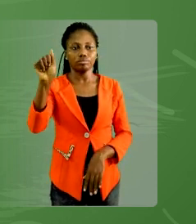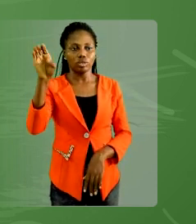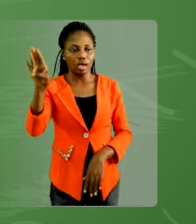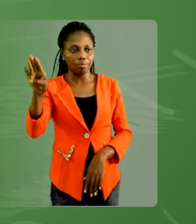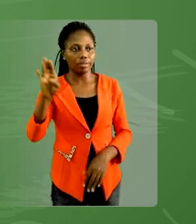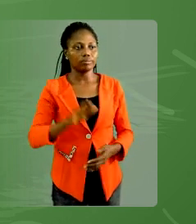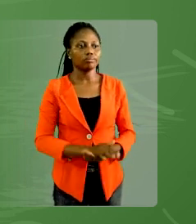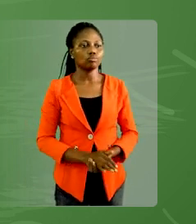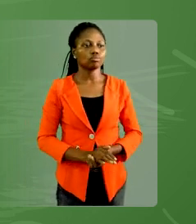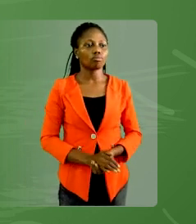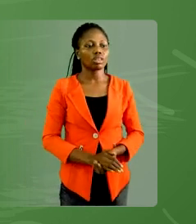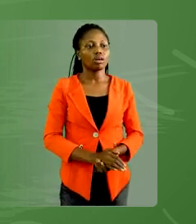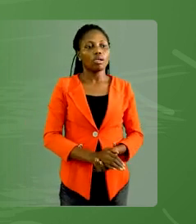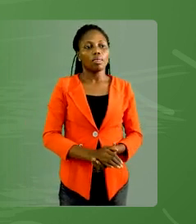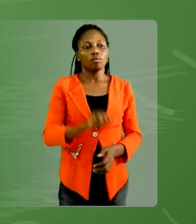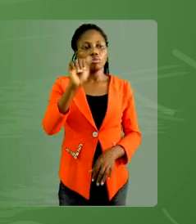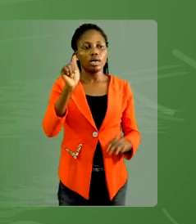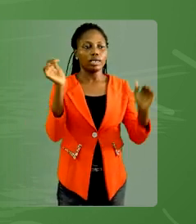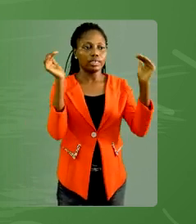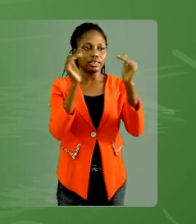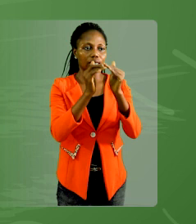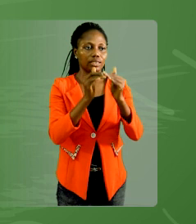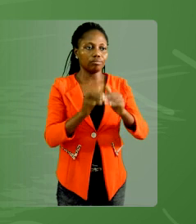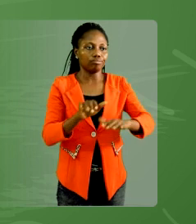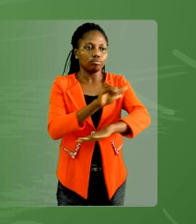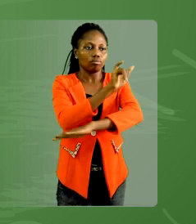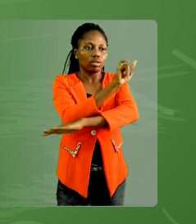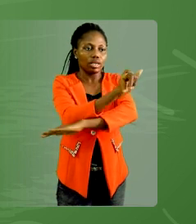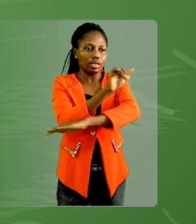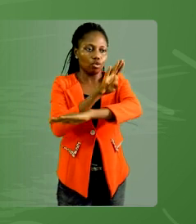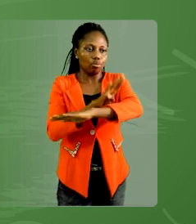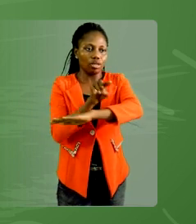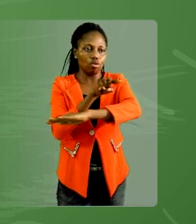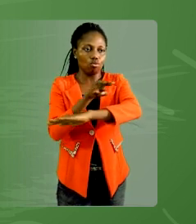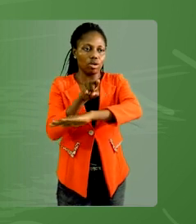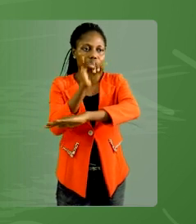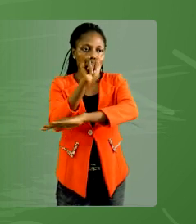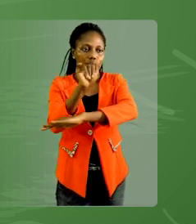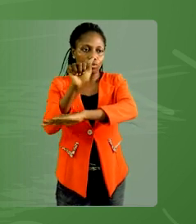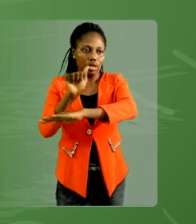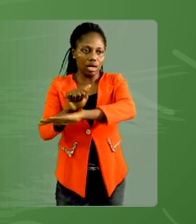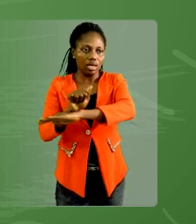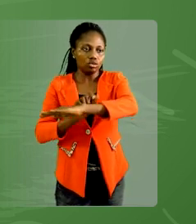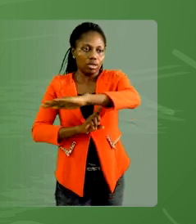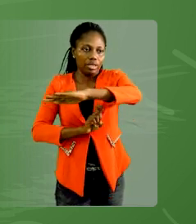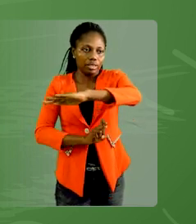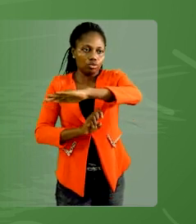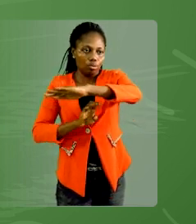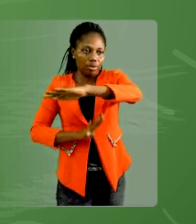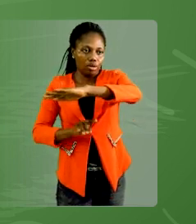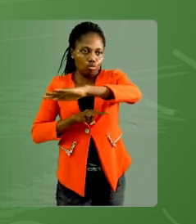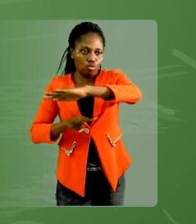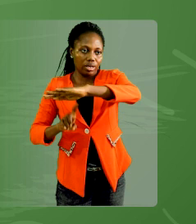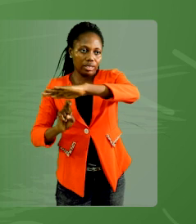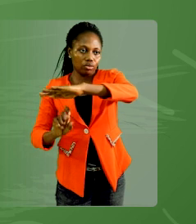vient de voir, A égale à y de B moins y de A sur x de